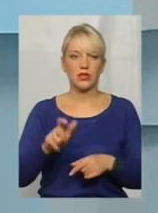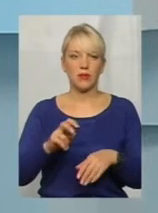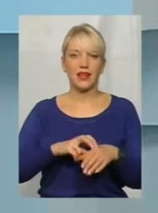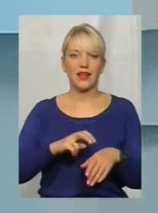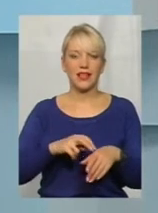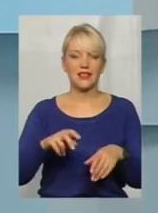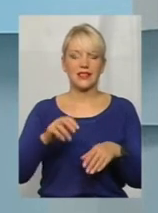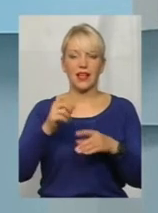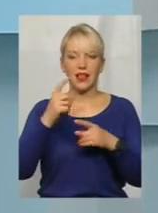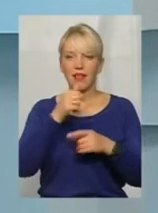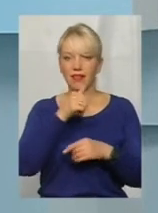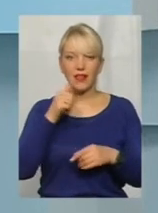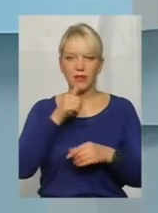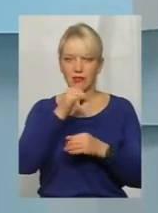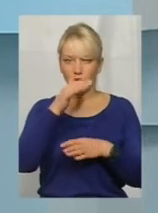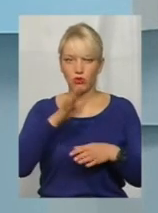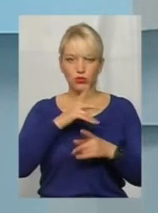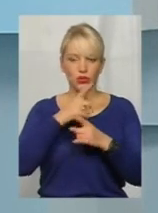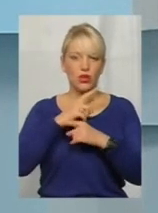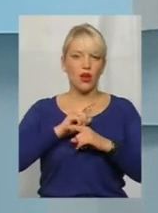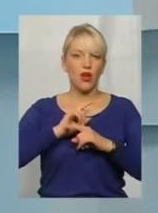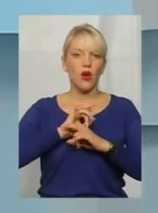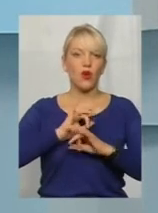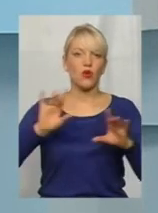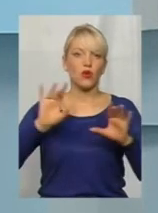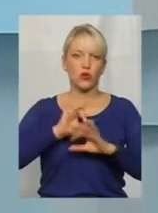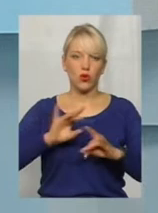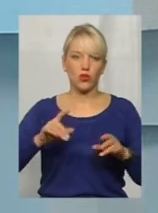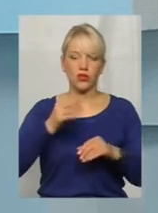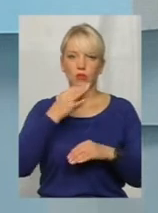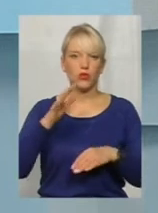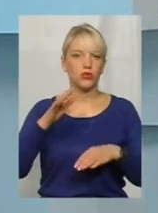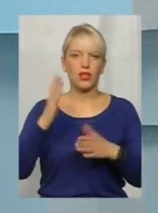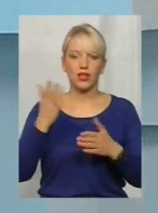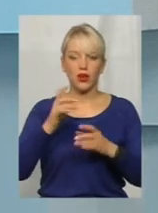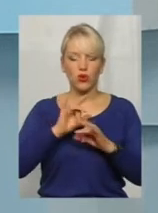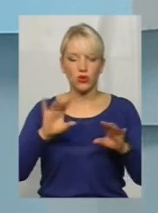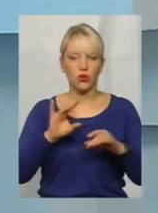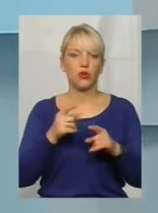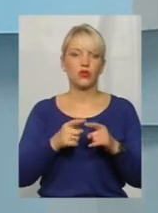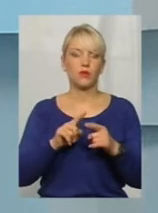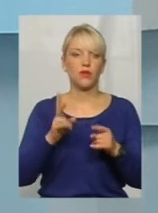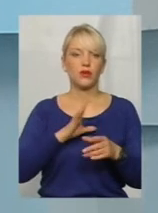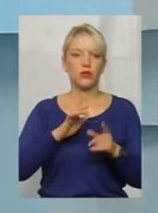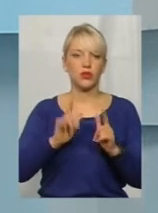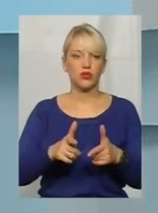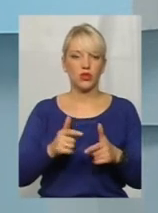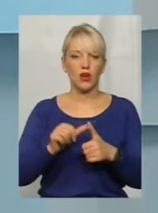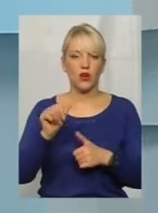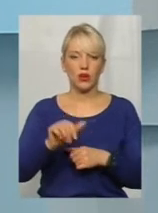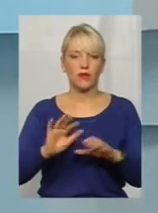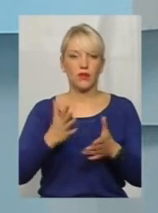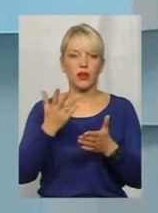лікарська таємниця не може бути розголошена. На будь-яке розголошення має бути згода, окрім випадків, які